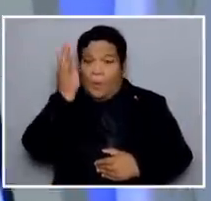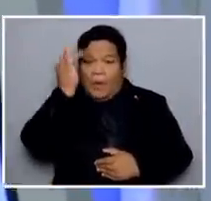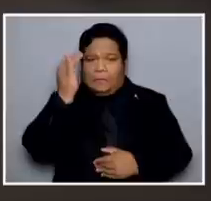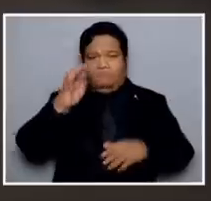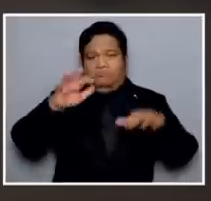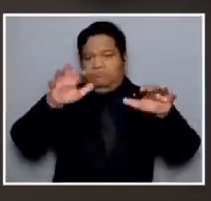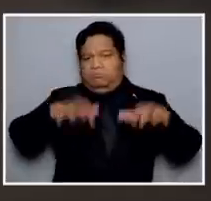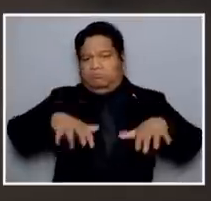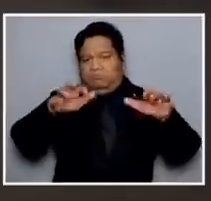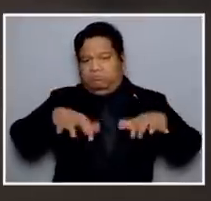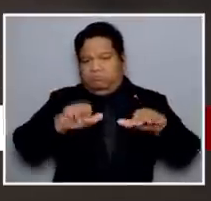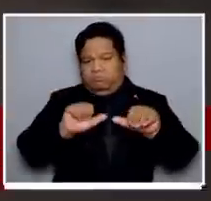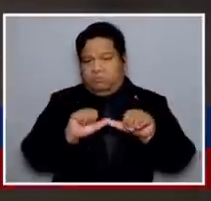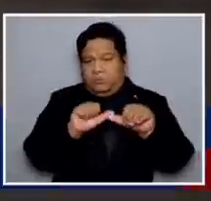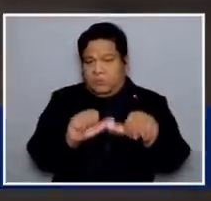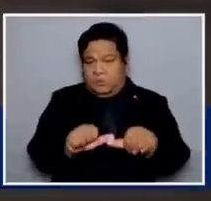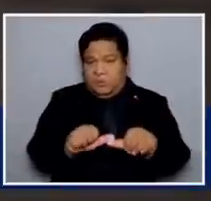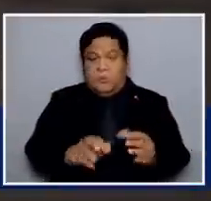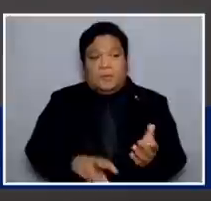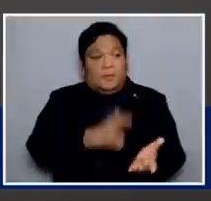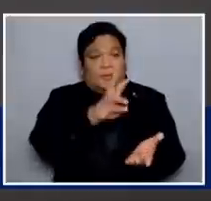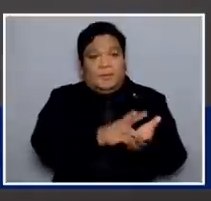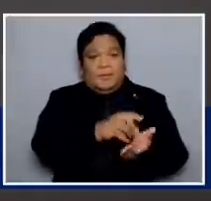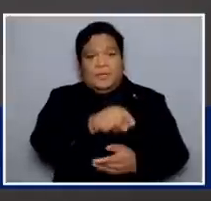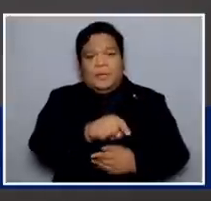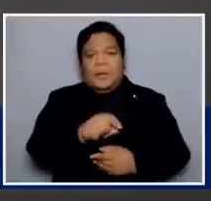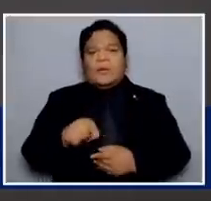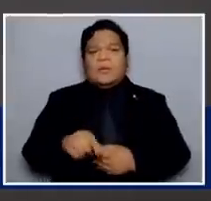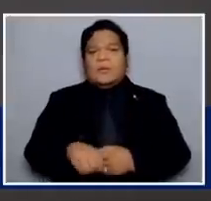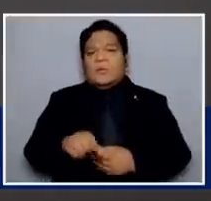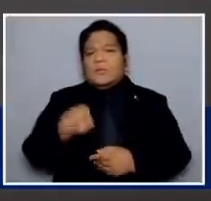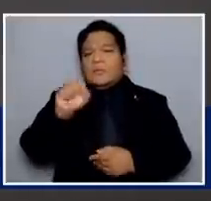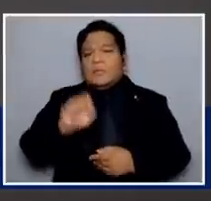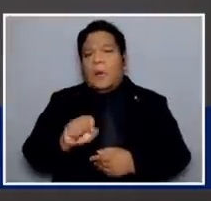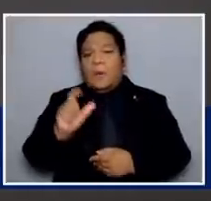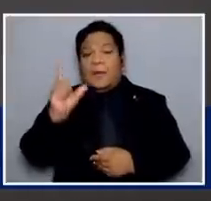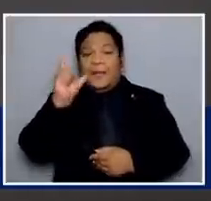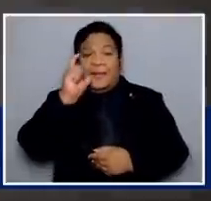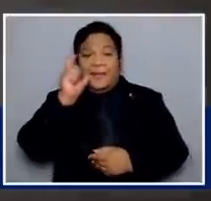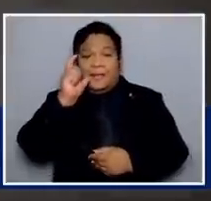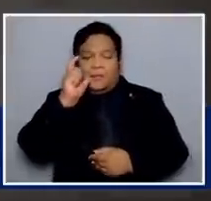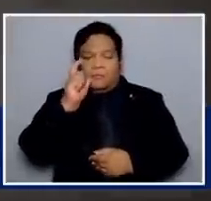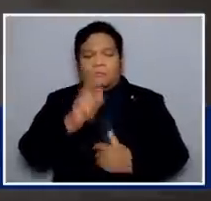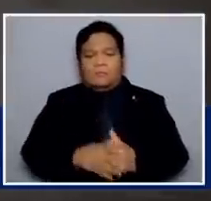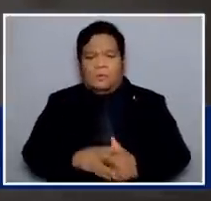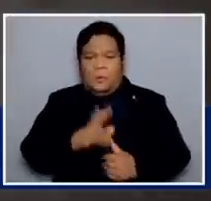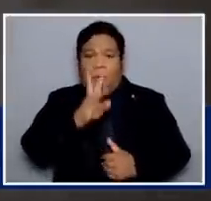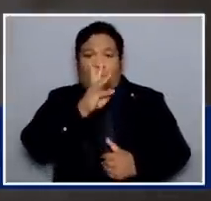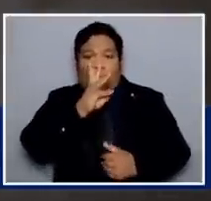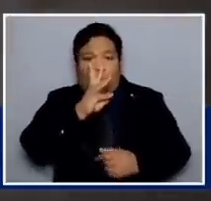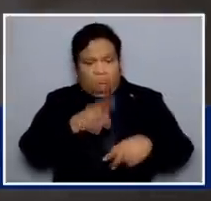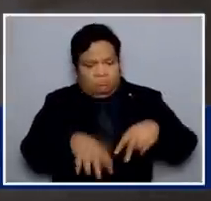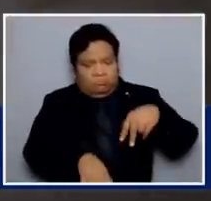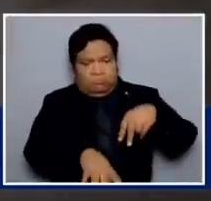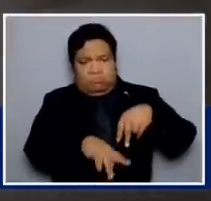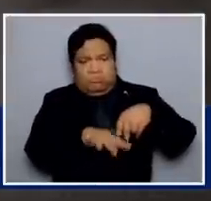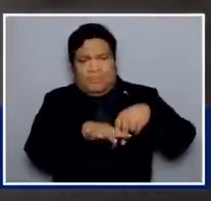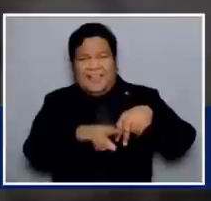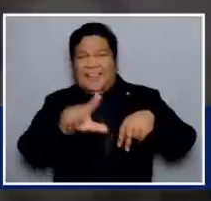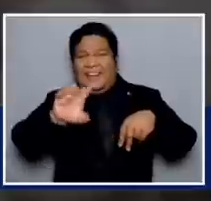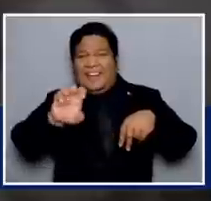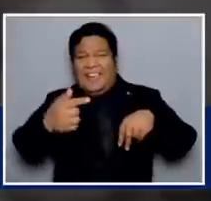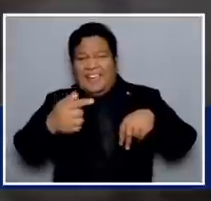po ng San Francisco sa Southern Leyte, umabot ng hanggang hita ang baha sa barangay Dakit kaninang umaga. Kung kaya agad